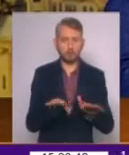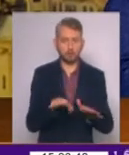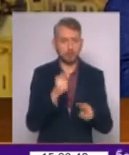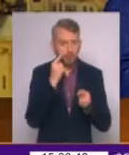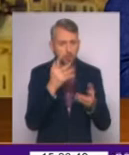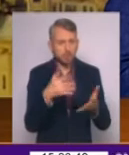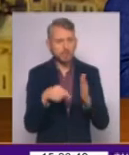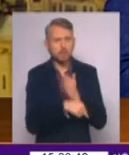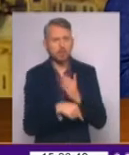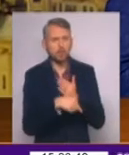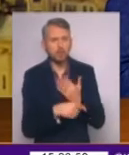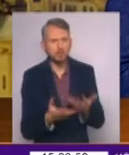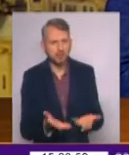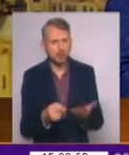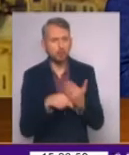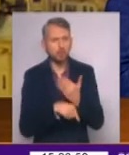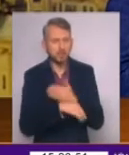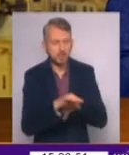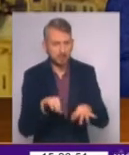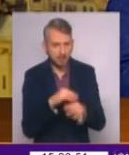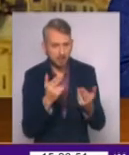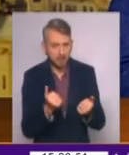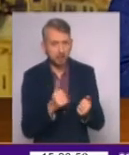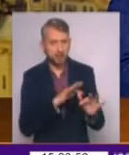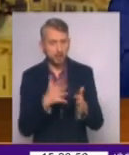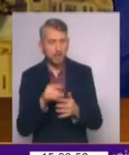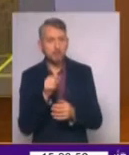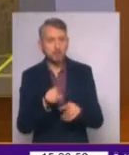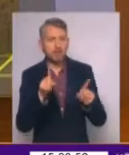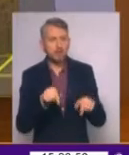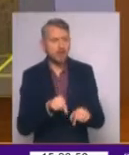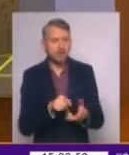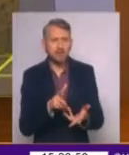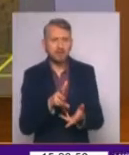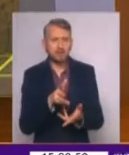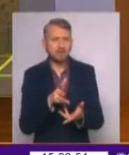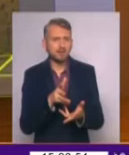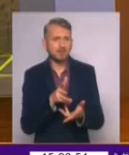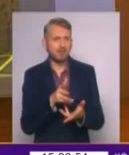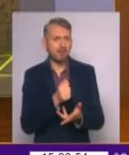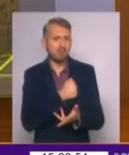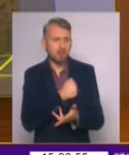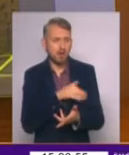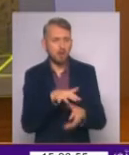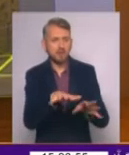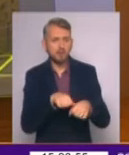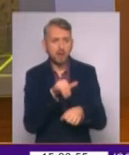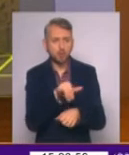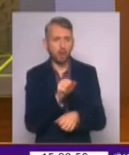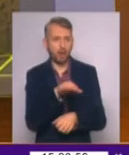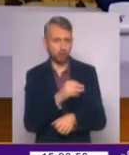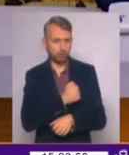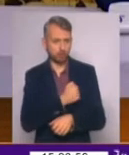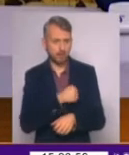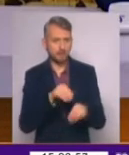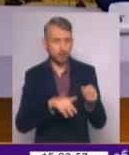очевидні корупційні складові, корупційна схема, да? Тобто відбувається, вони навіть не гребують забрати у атошника земельну ділянку. Розумієте, от що